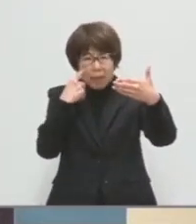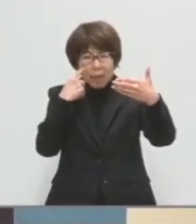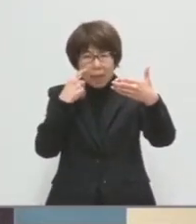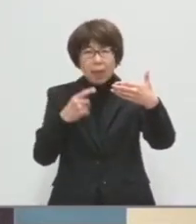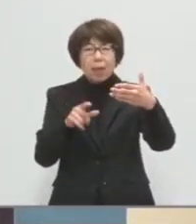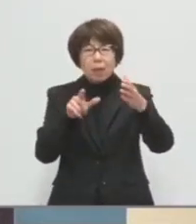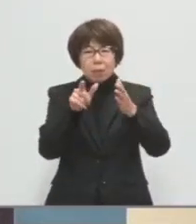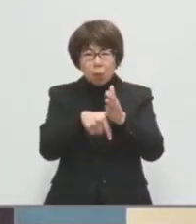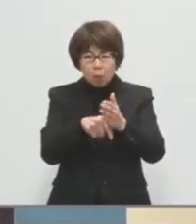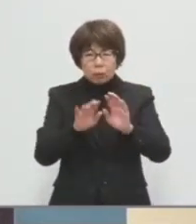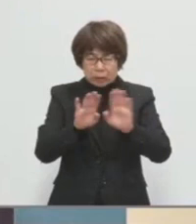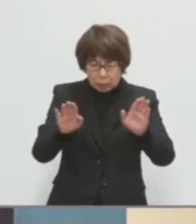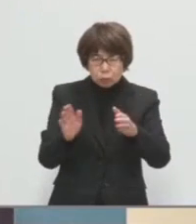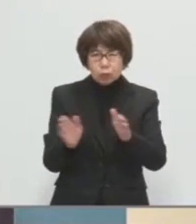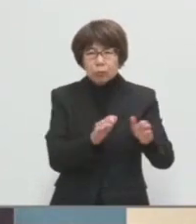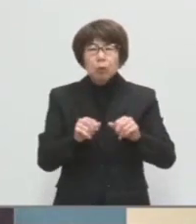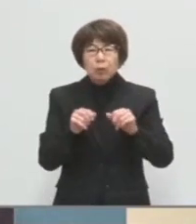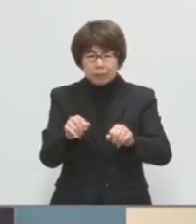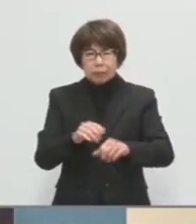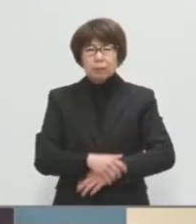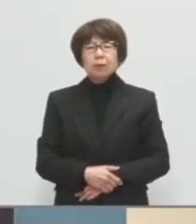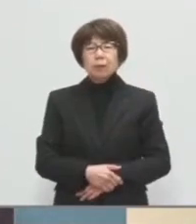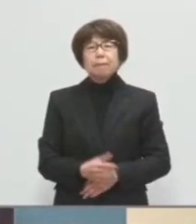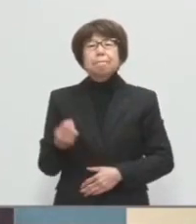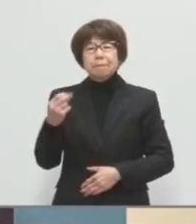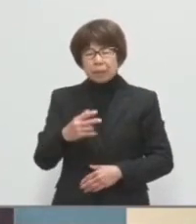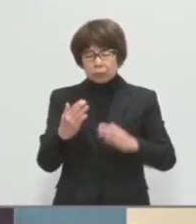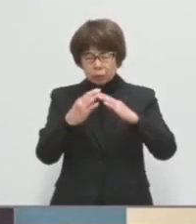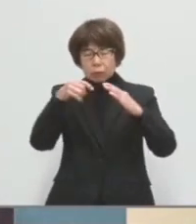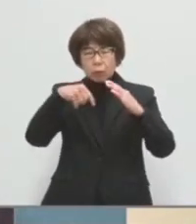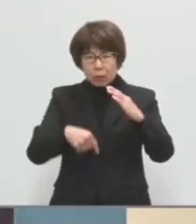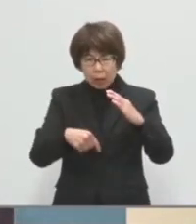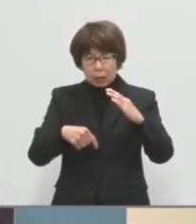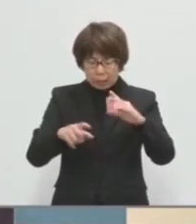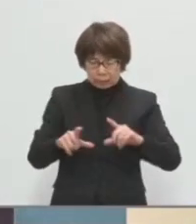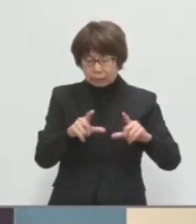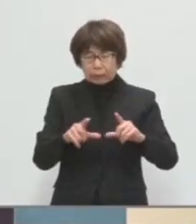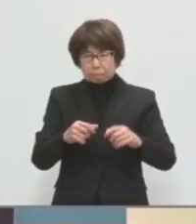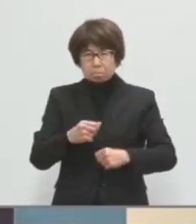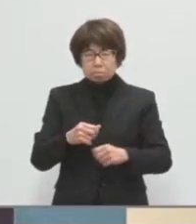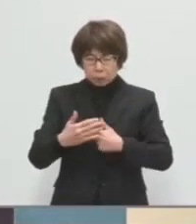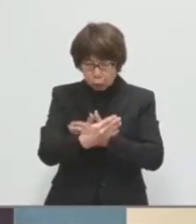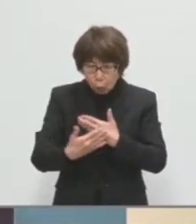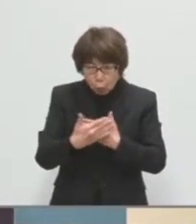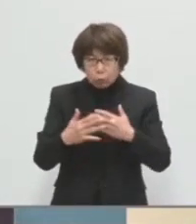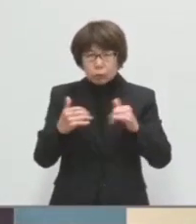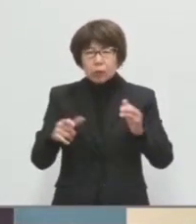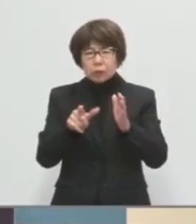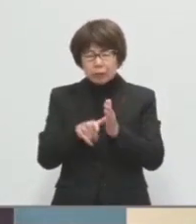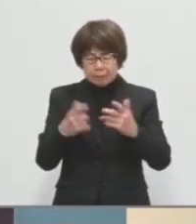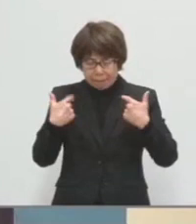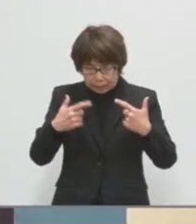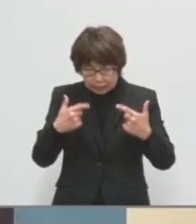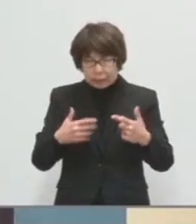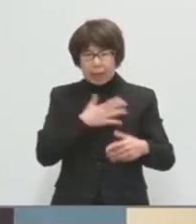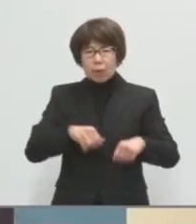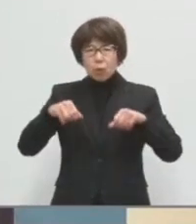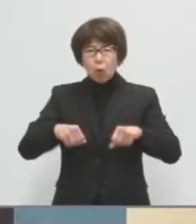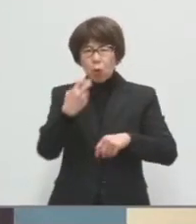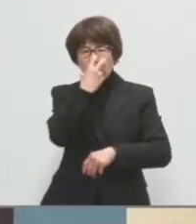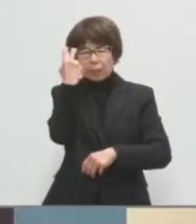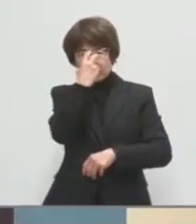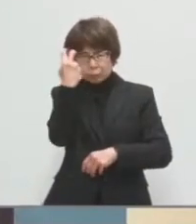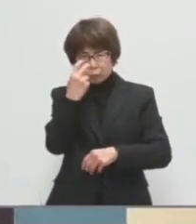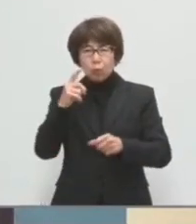まいりたいまた開きたく利用者の増加にも備えまして毎日の健康観察を行う体制も寺院